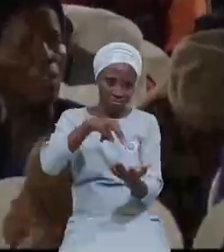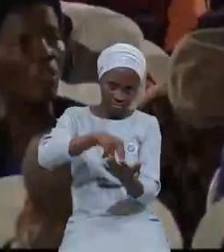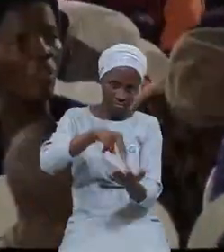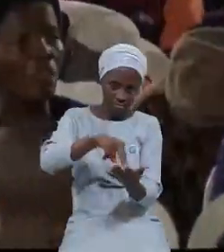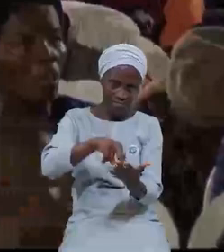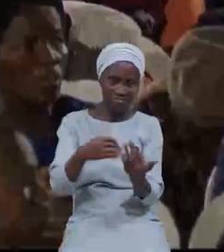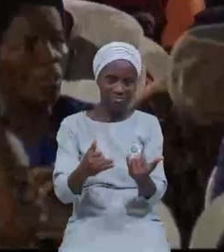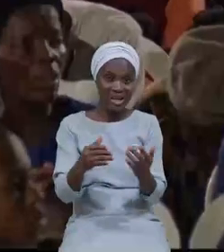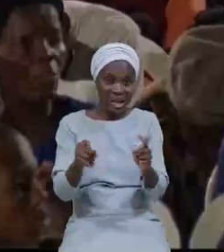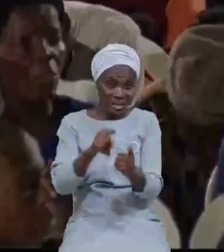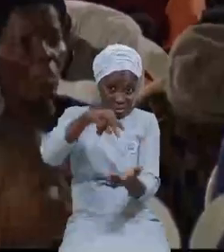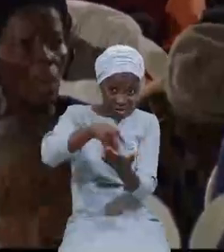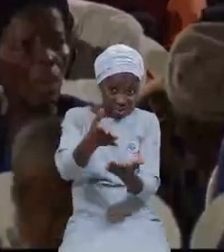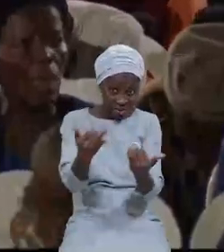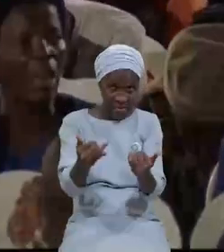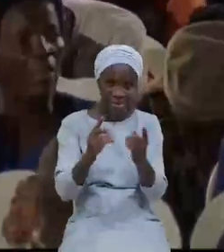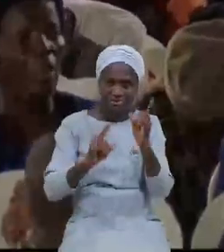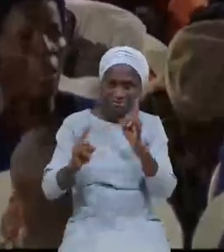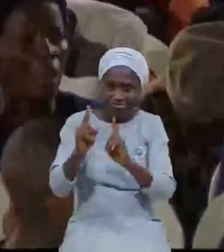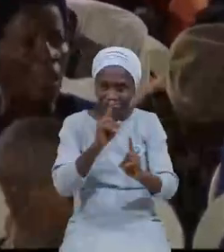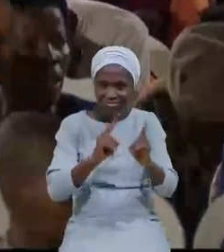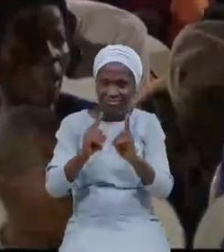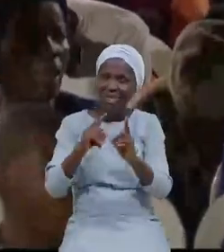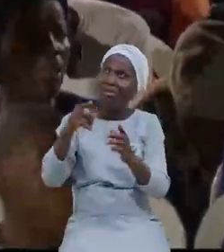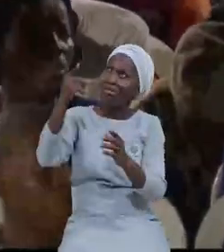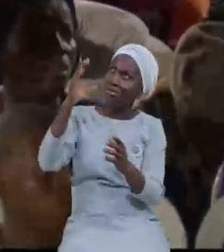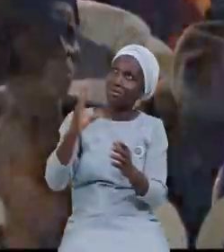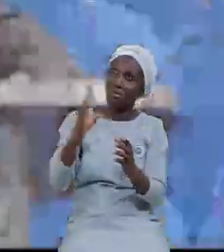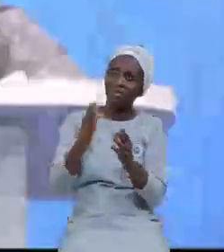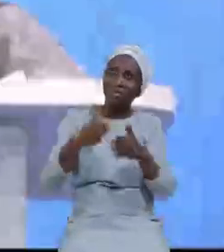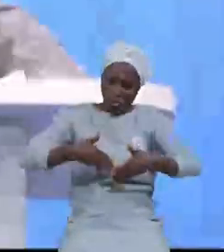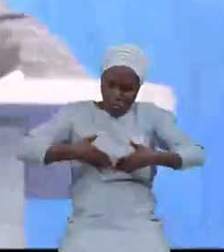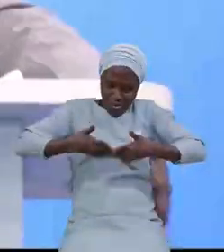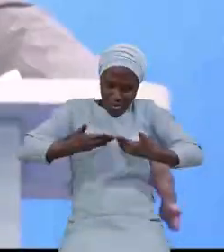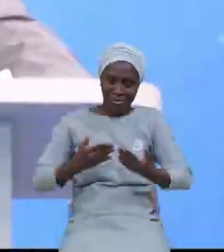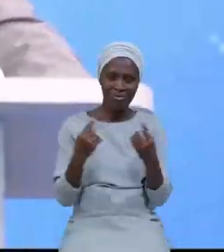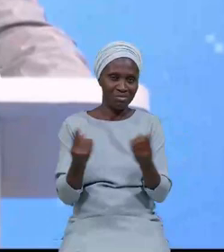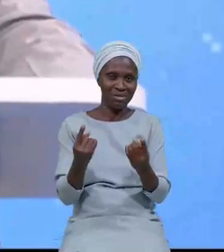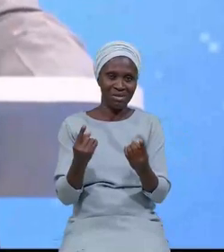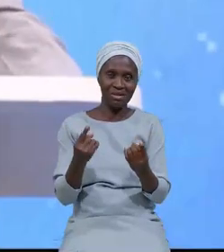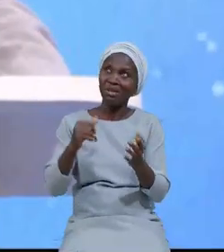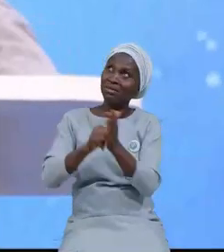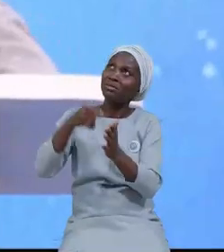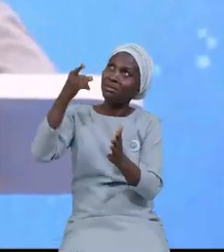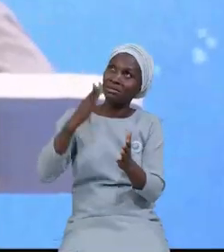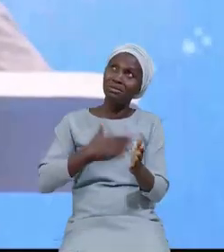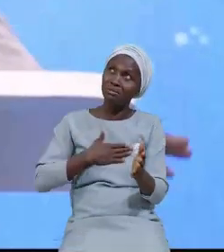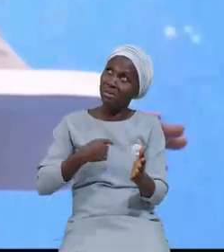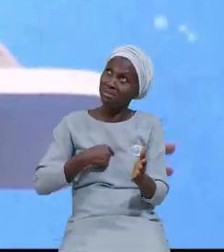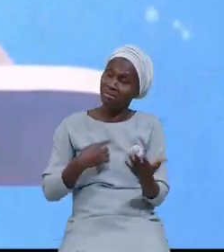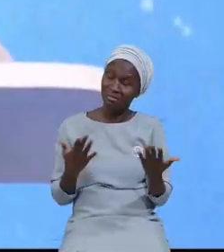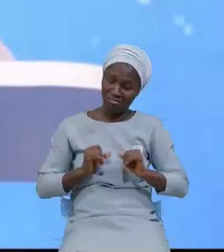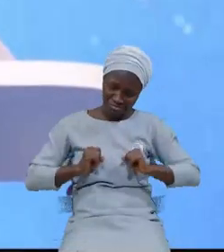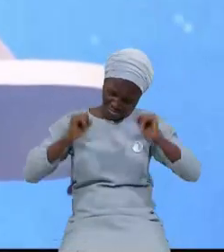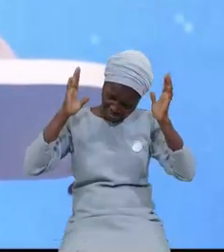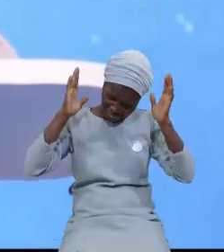toujours debout comme tu es debout parle à Dieu dans la prière maintenant dit seigneur me voici je viens